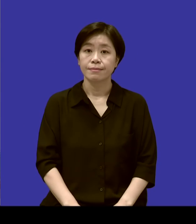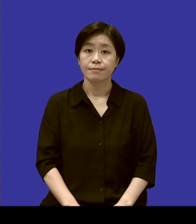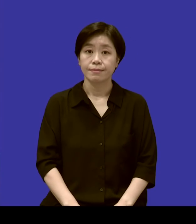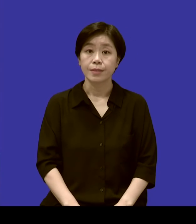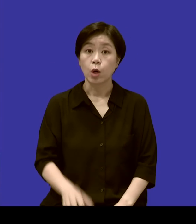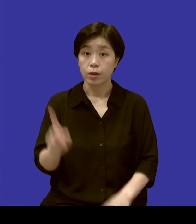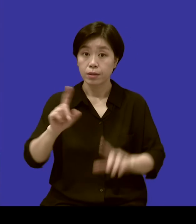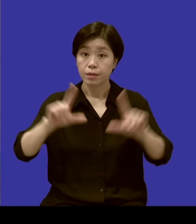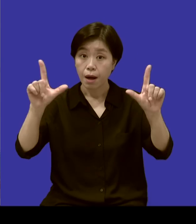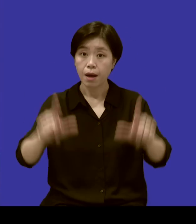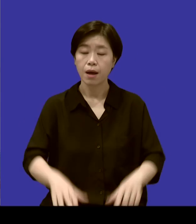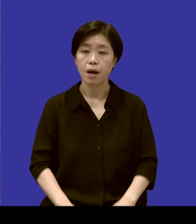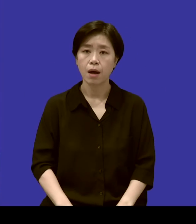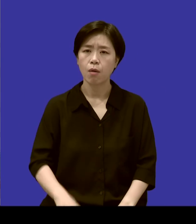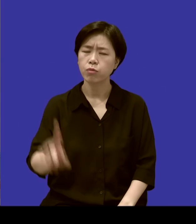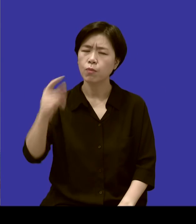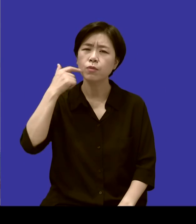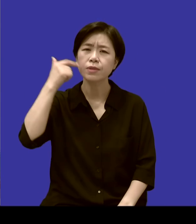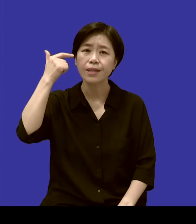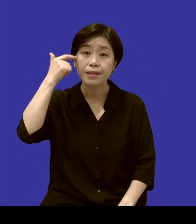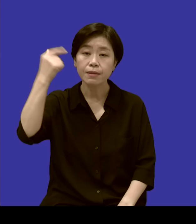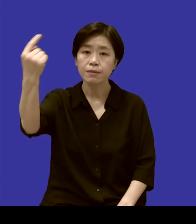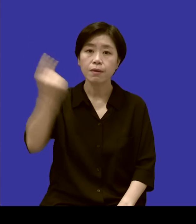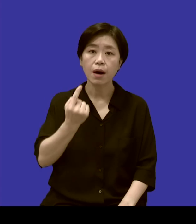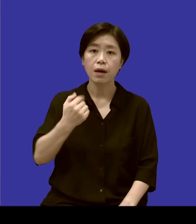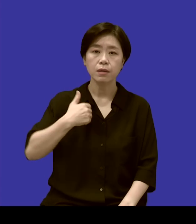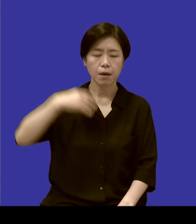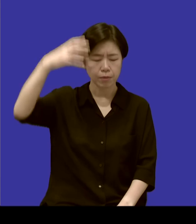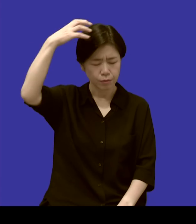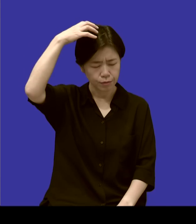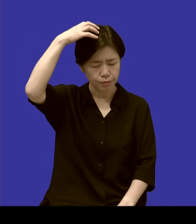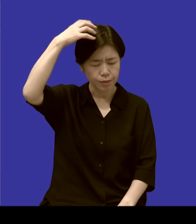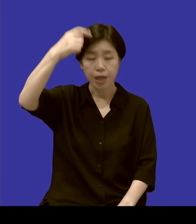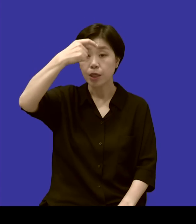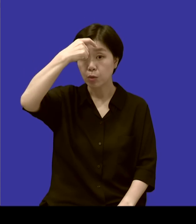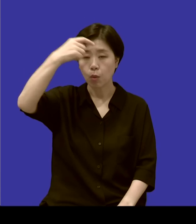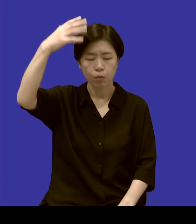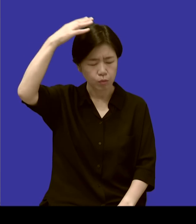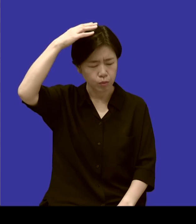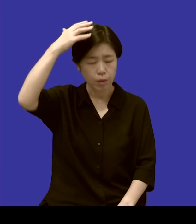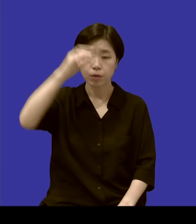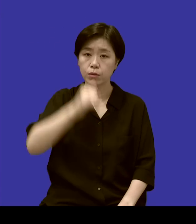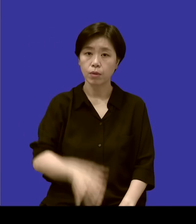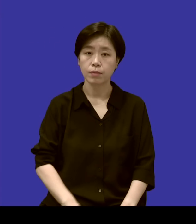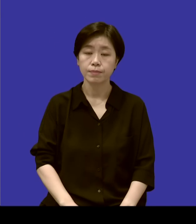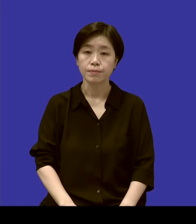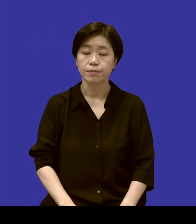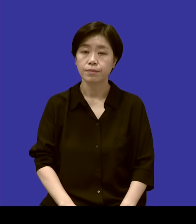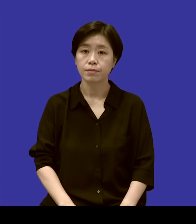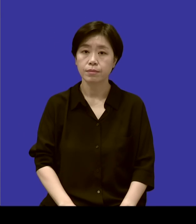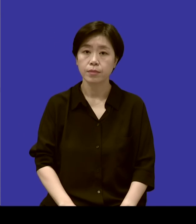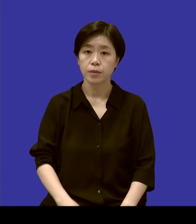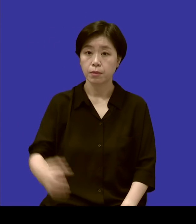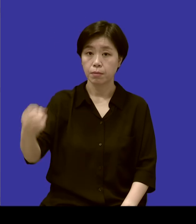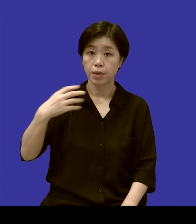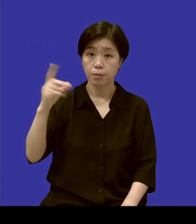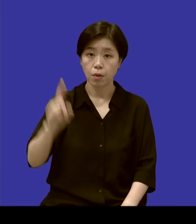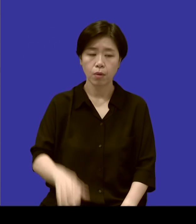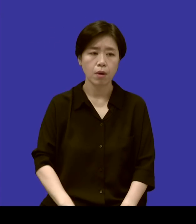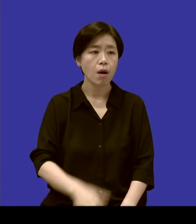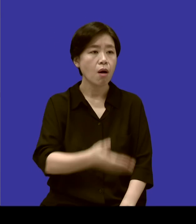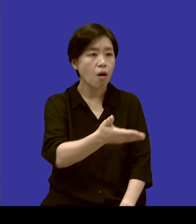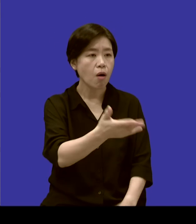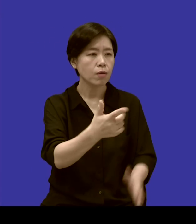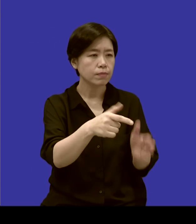이렇게 손을 얹으시고 기도를 하시는 거예요. 너를 통해서 많은 영혼이 돌아올 것이다. 떠나간 영혼도 돌아올 것이다.